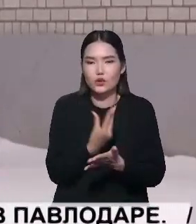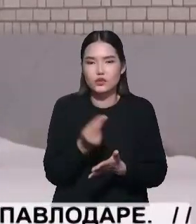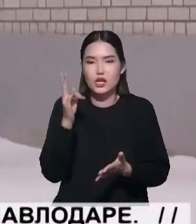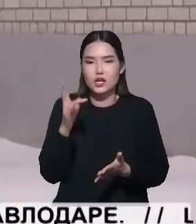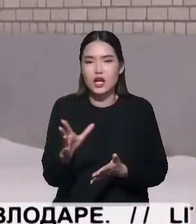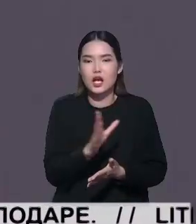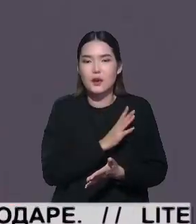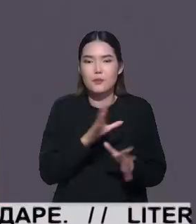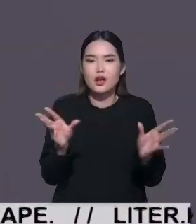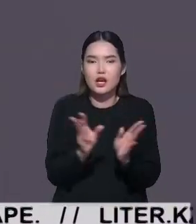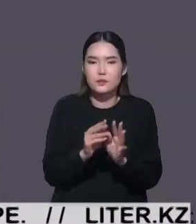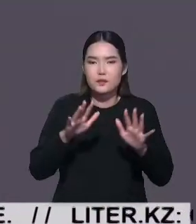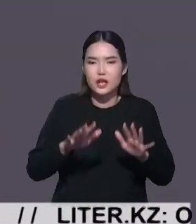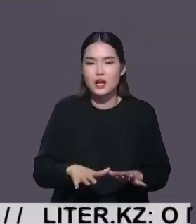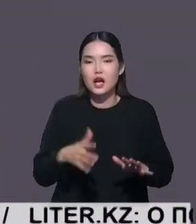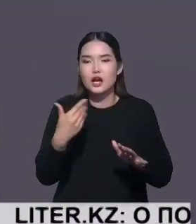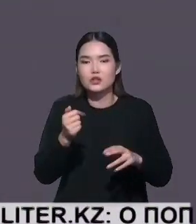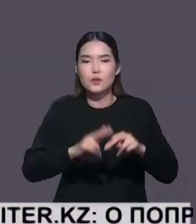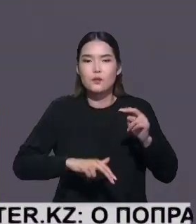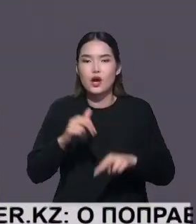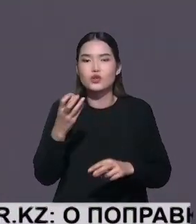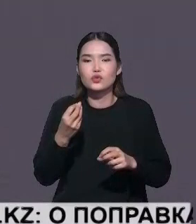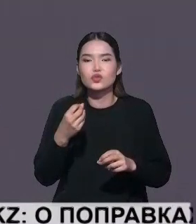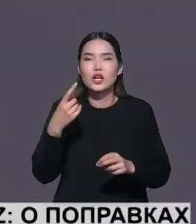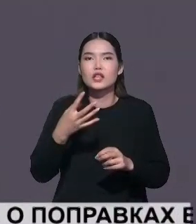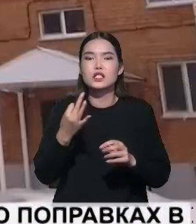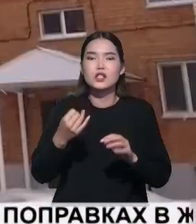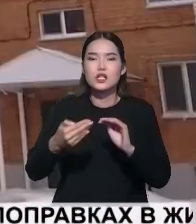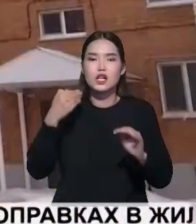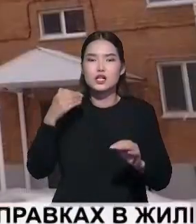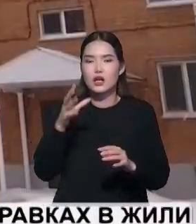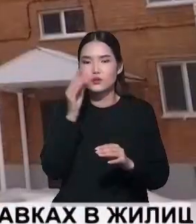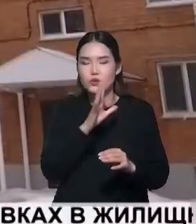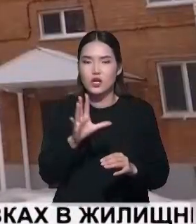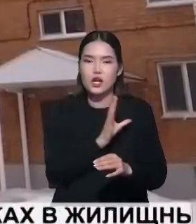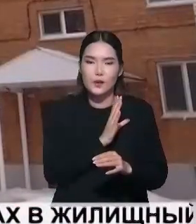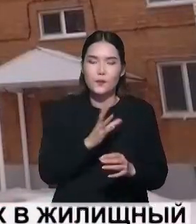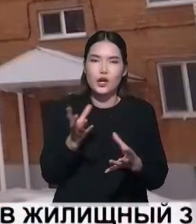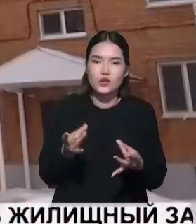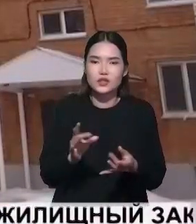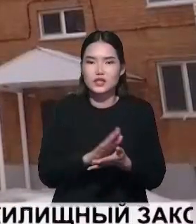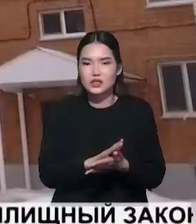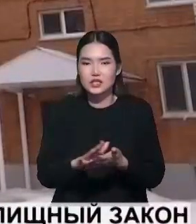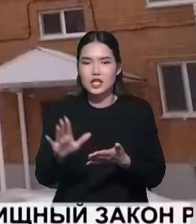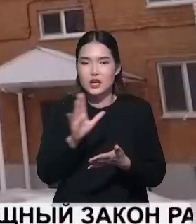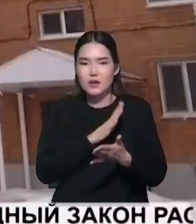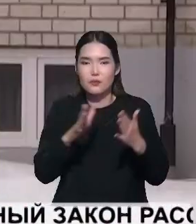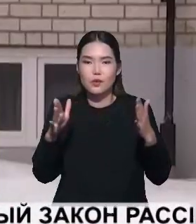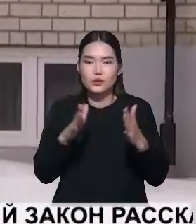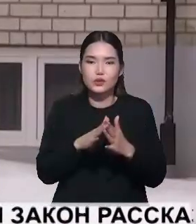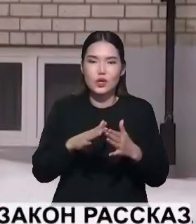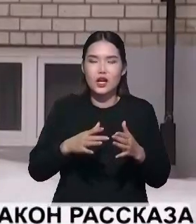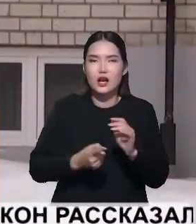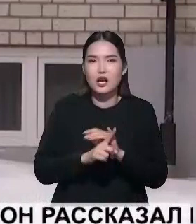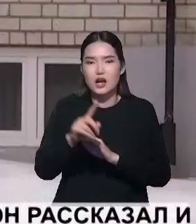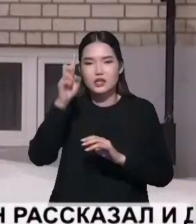спустя месяц выяснилось, к домам, построенным еще несколько лет назад, не успели подвести инфраструктуру. Недовольные очередники подняли шум. Чиновники в